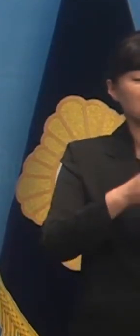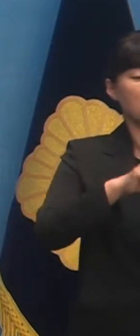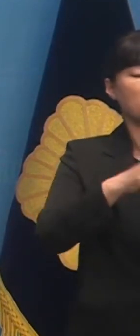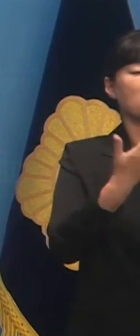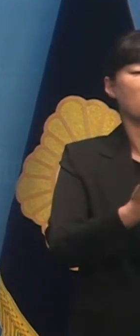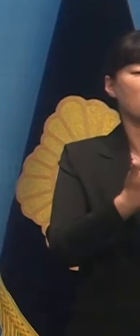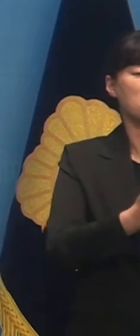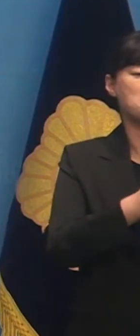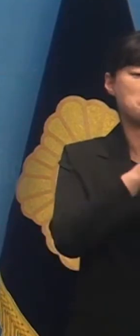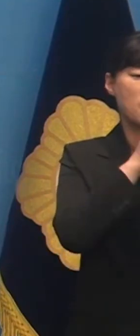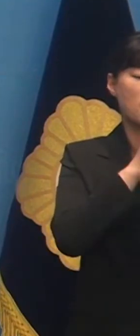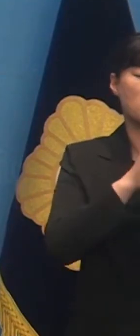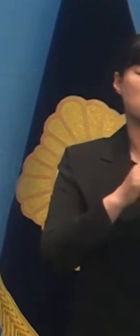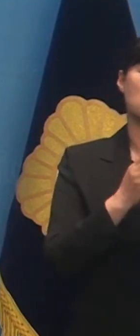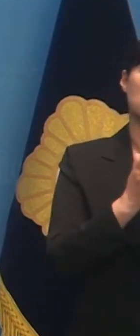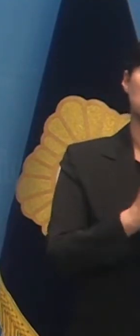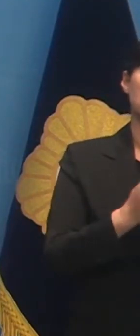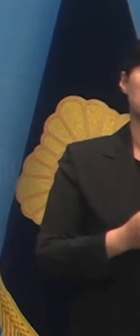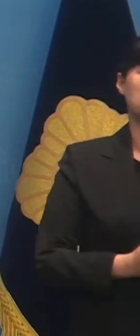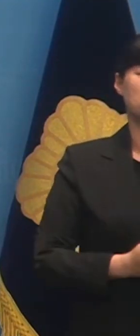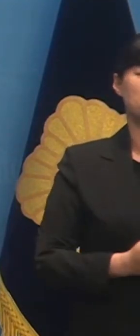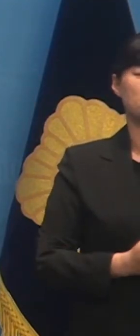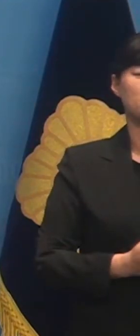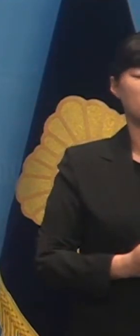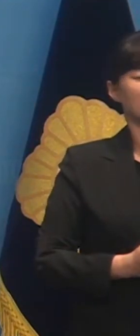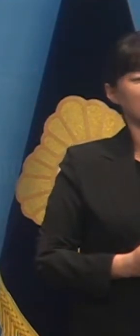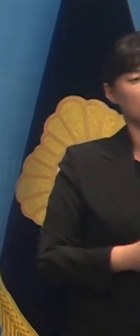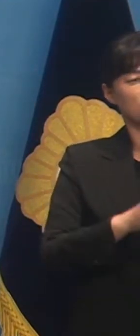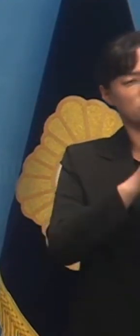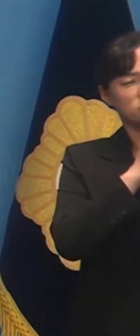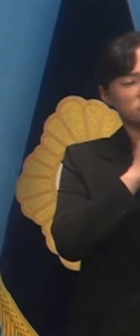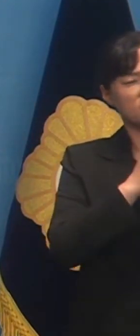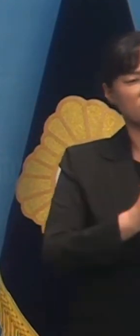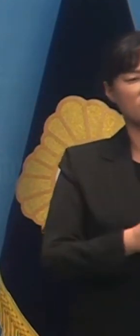내놓으라 생떼를 쓰고 있습니다. 도무지